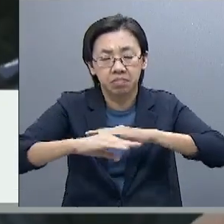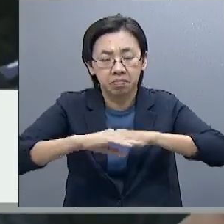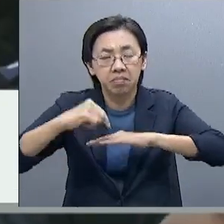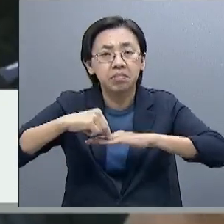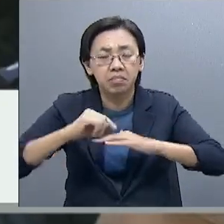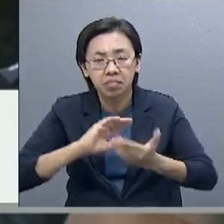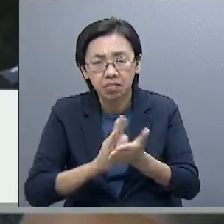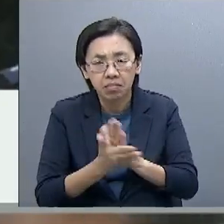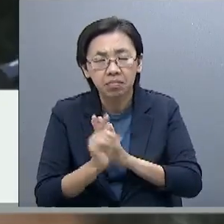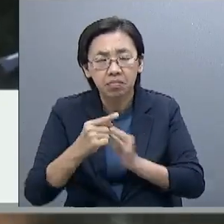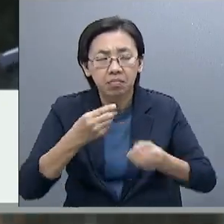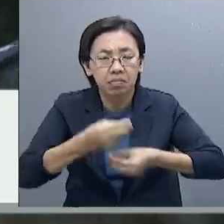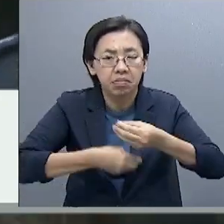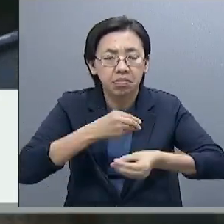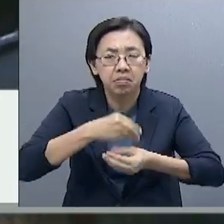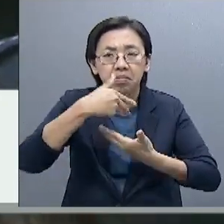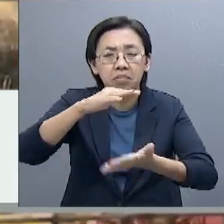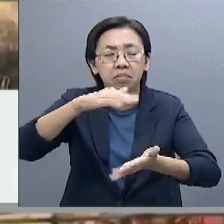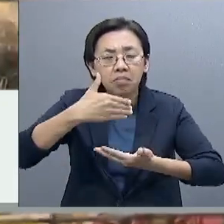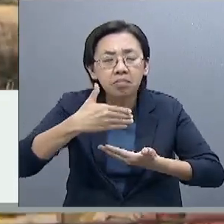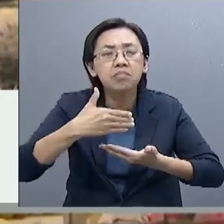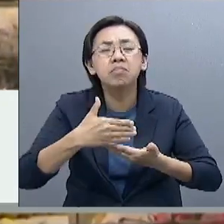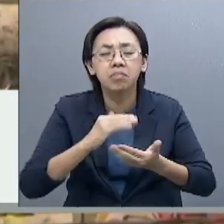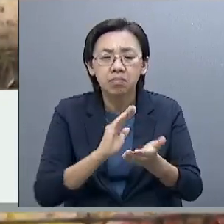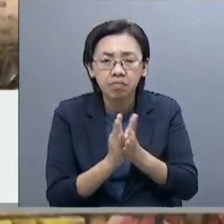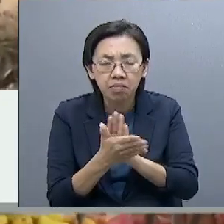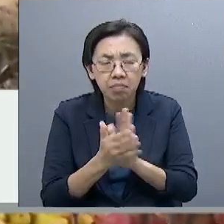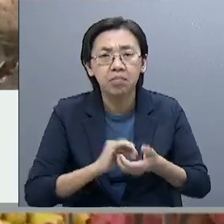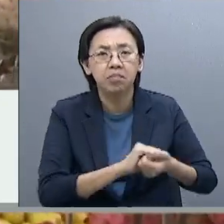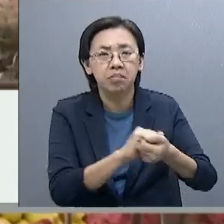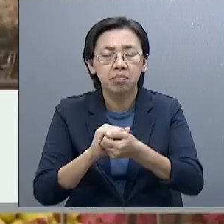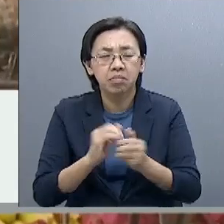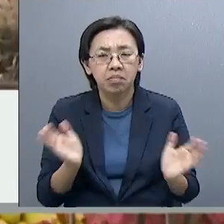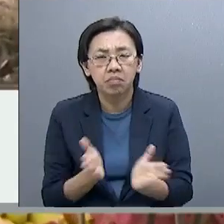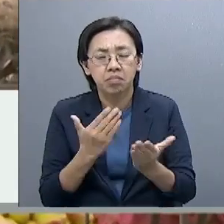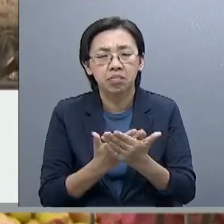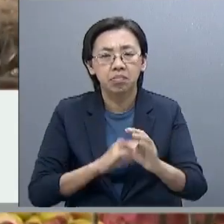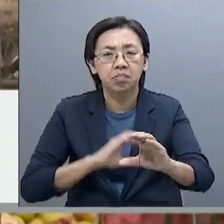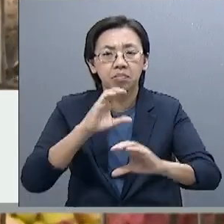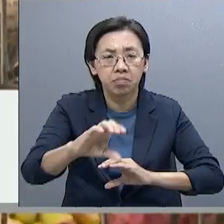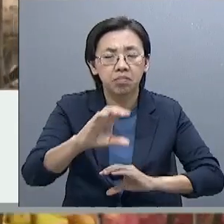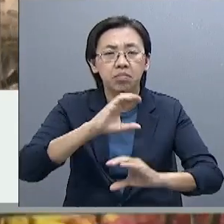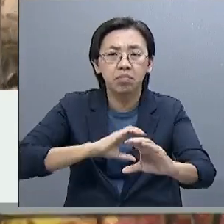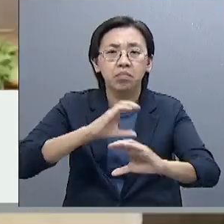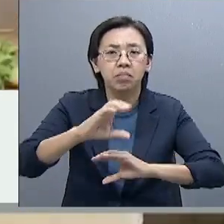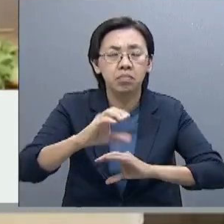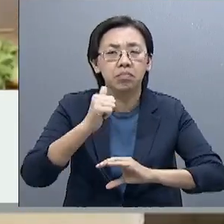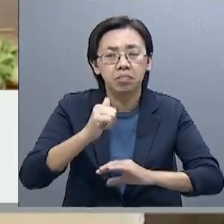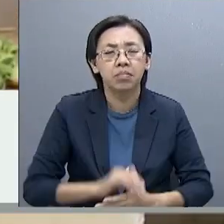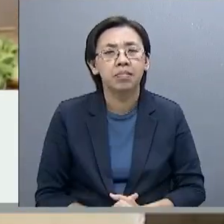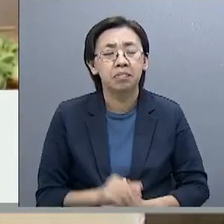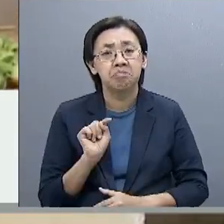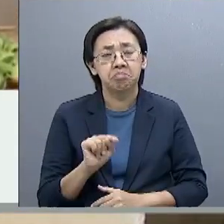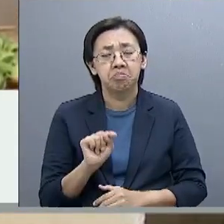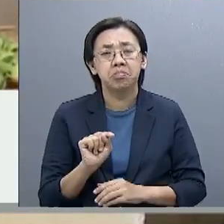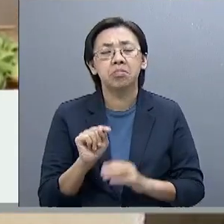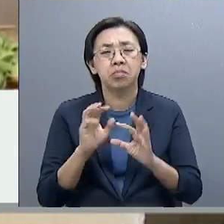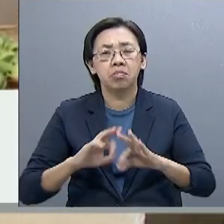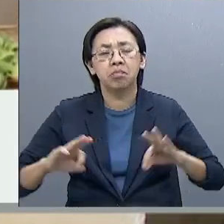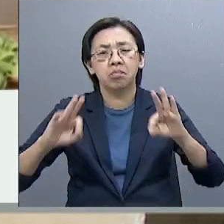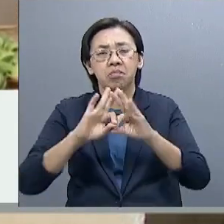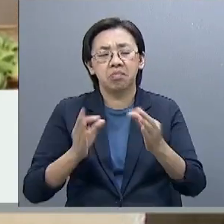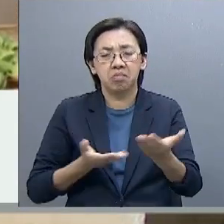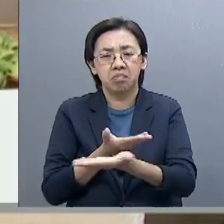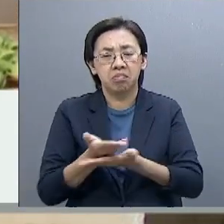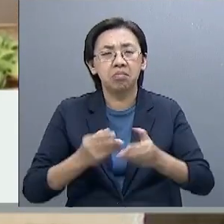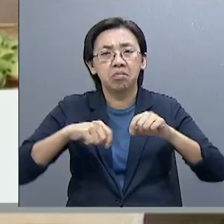การค้าตามแนวชายแดนและความร่วมมือเพื่อส่งเสริมการลงทุนระหว่างกันค่ะต้องเรียกได้ว่านี่เป็นความสำเร็จครั้งสำคัญเพ